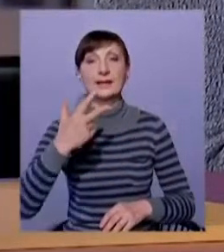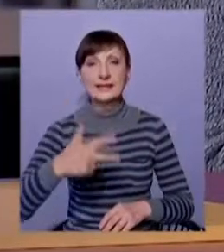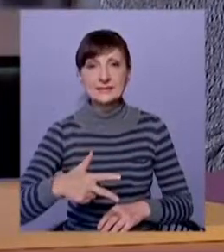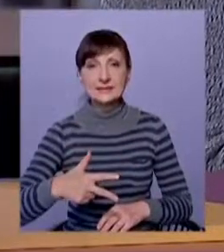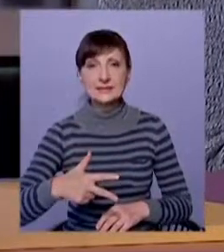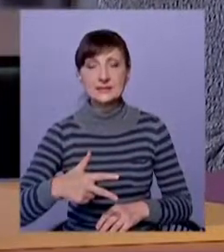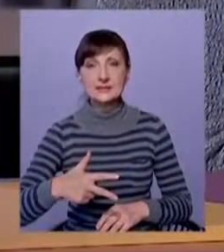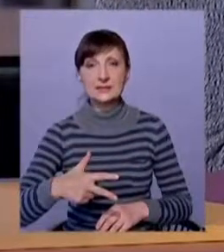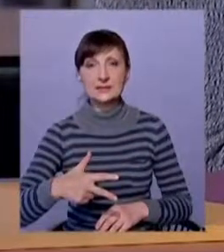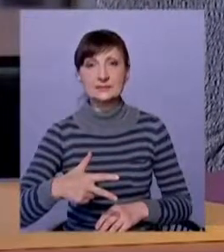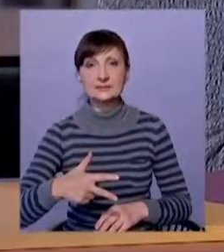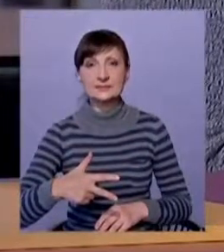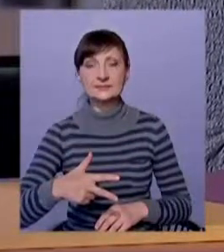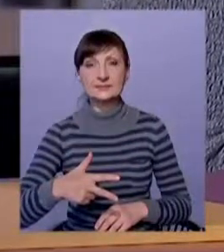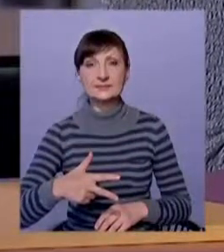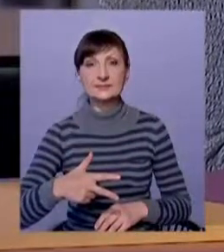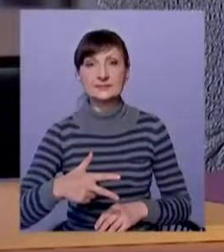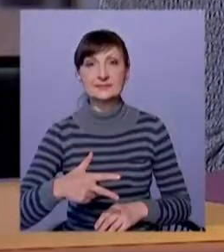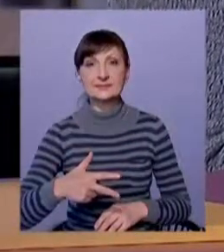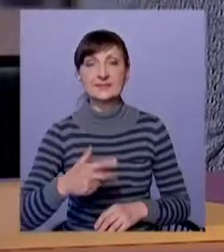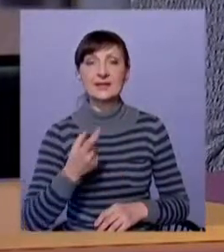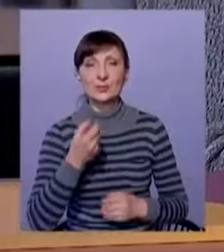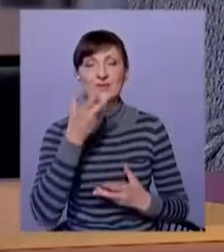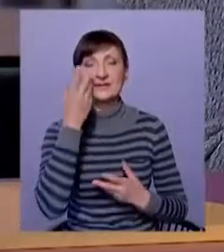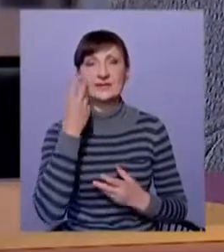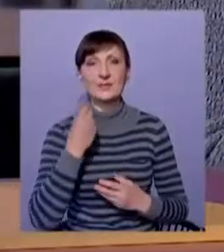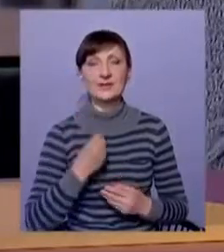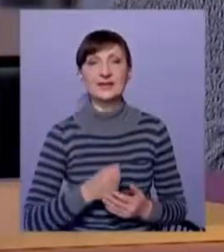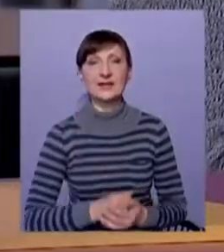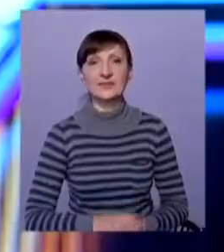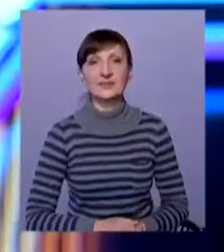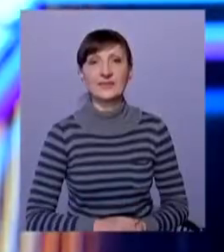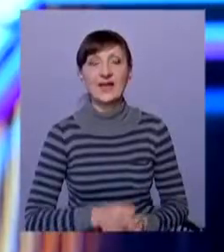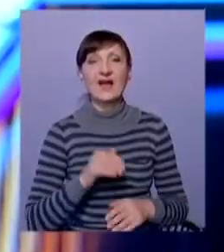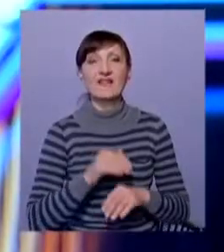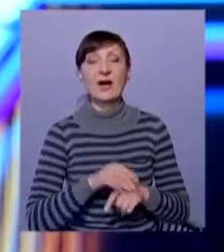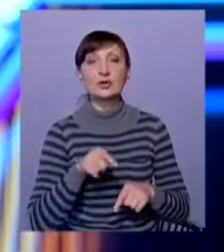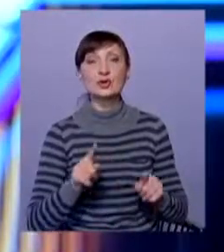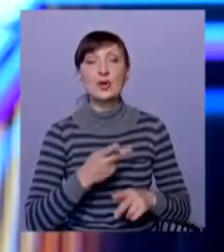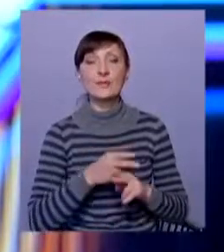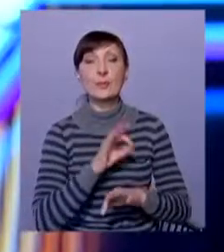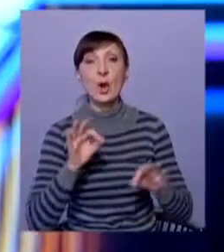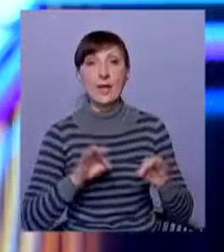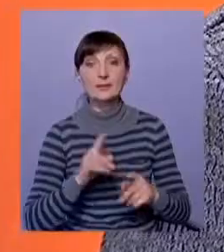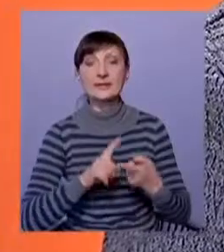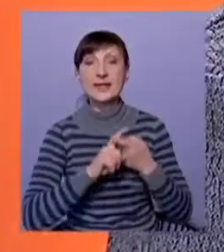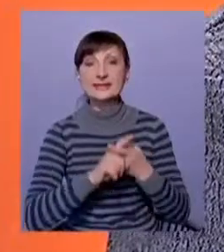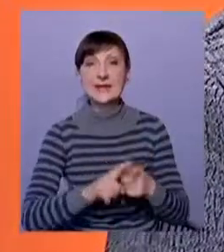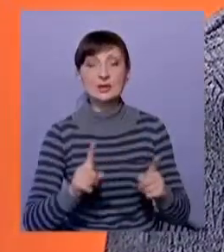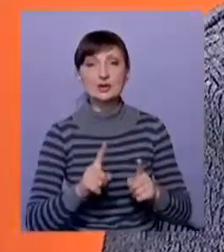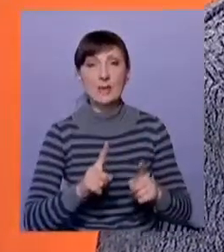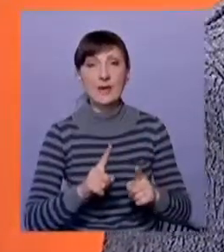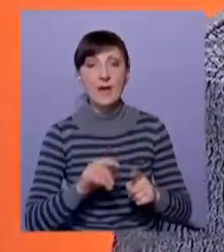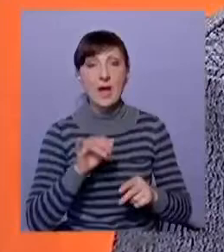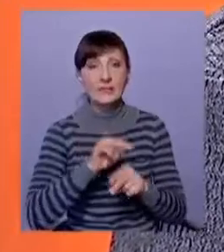«0.30» и... Вот видите, немножко... Факт тот, что этот проект был нацелен на то, чтобы